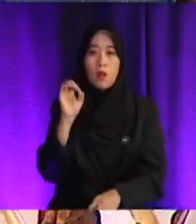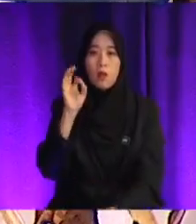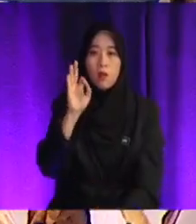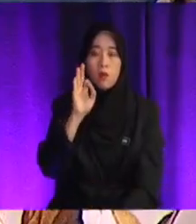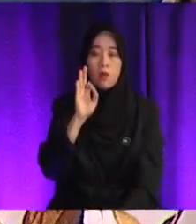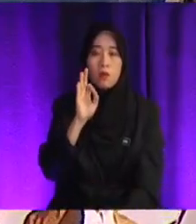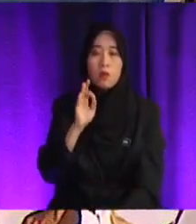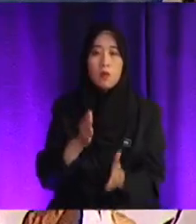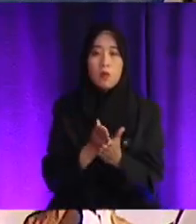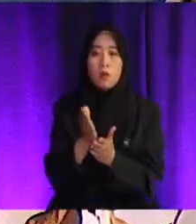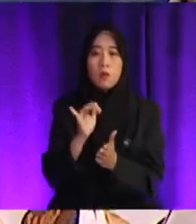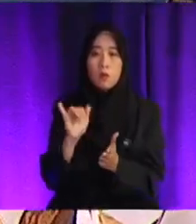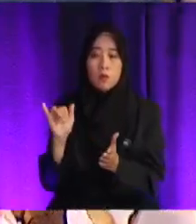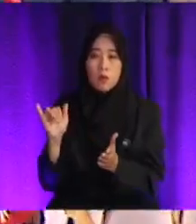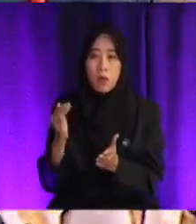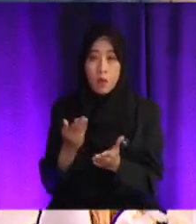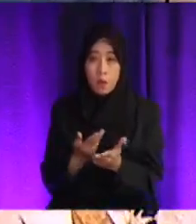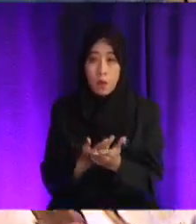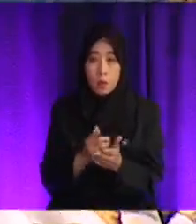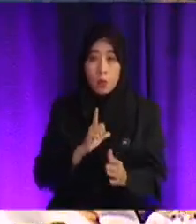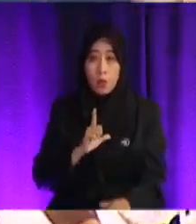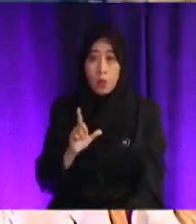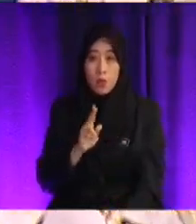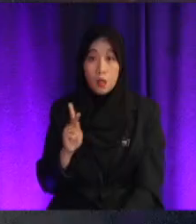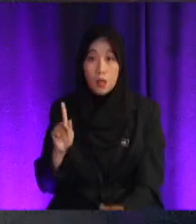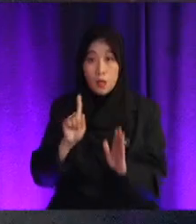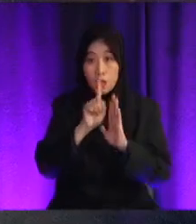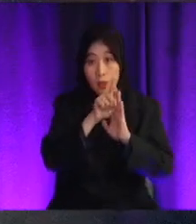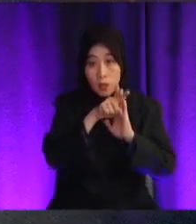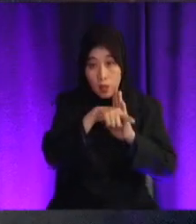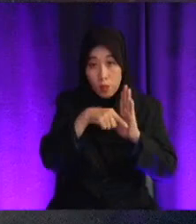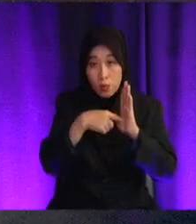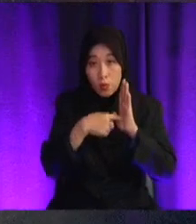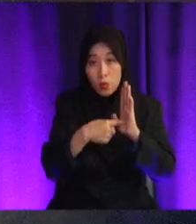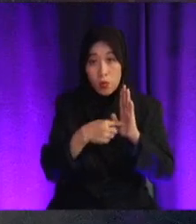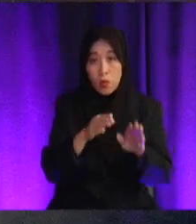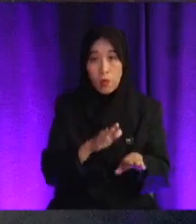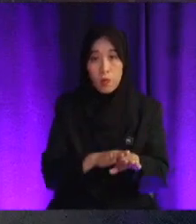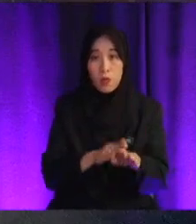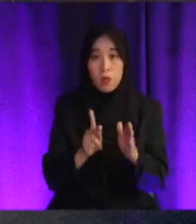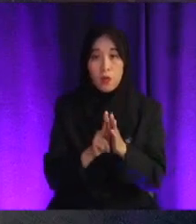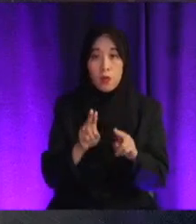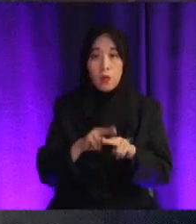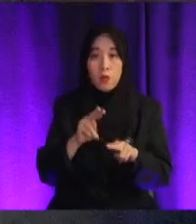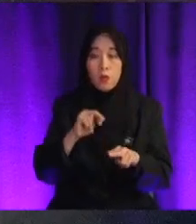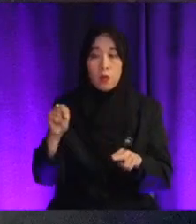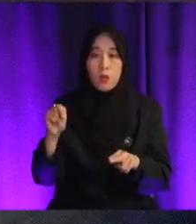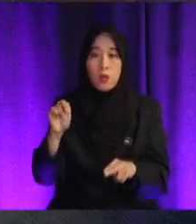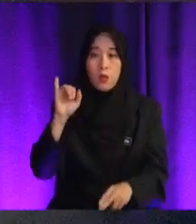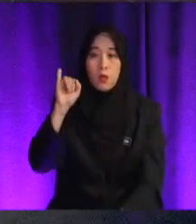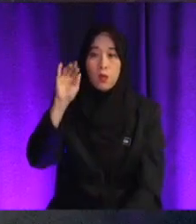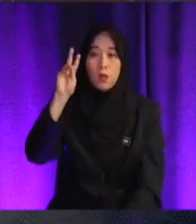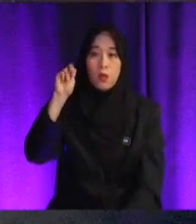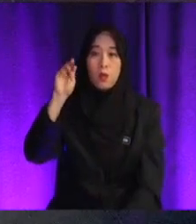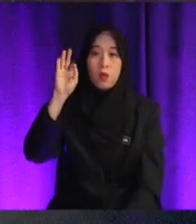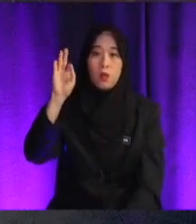Okey, seterusnya baru kita laraskan jarum penunjuk pada kedudukan infinity.